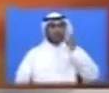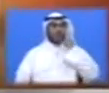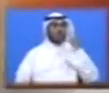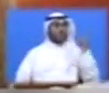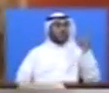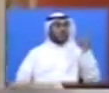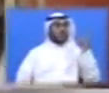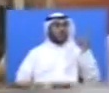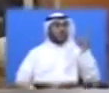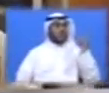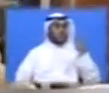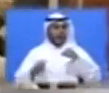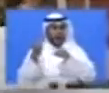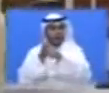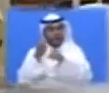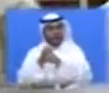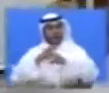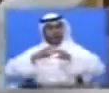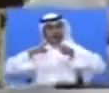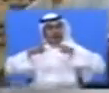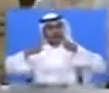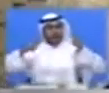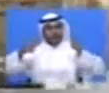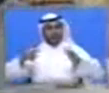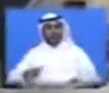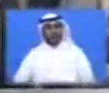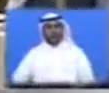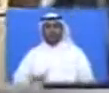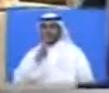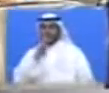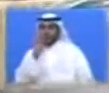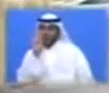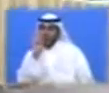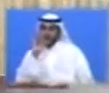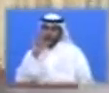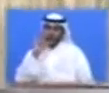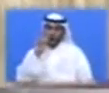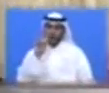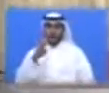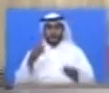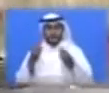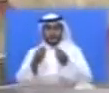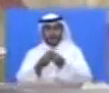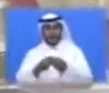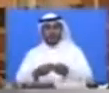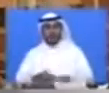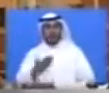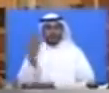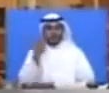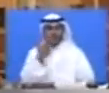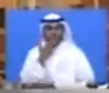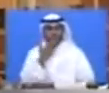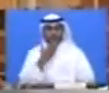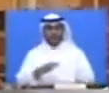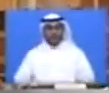مؤسسات تعليمية رائدة لها مكانتها العلمية الرفيعة لتوفر خدماتها للطلبة الخريجين. نحن